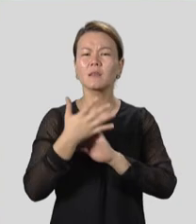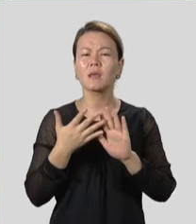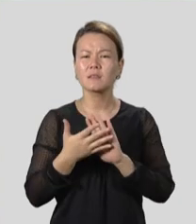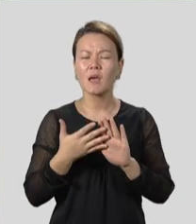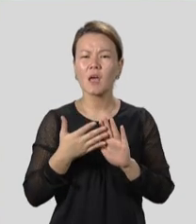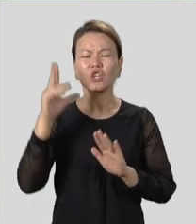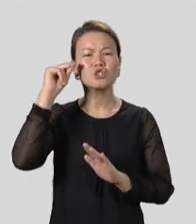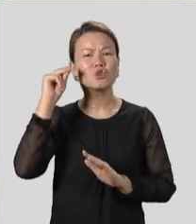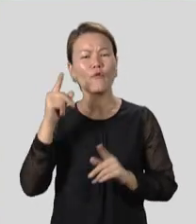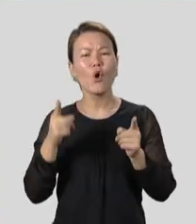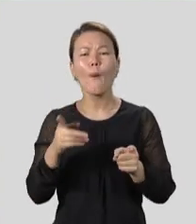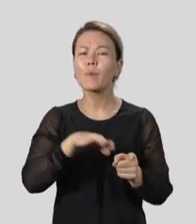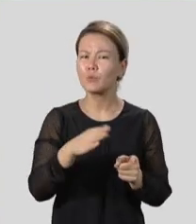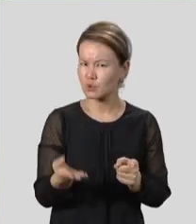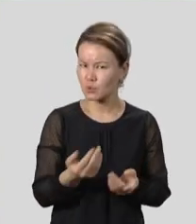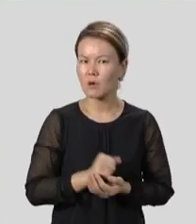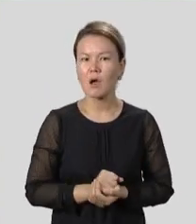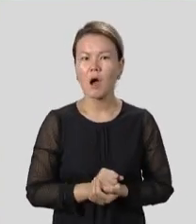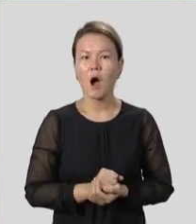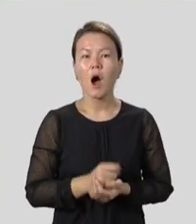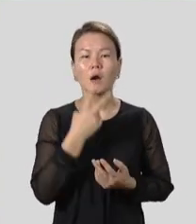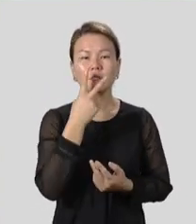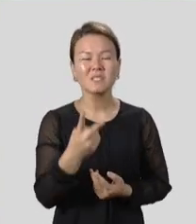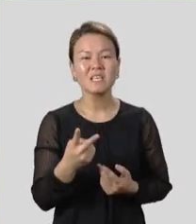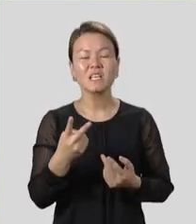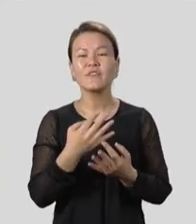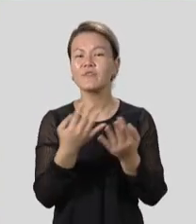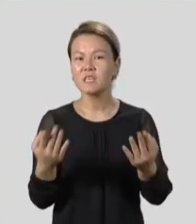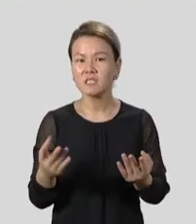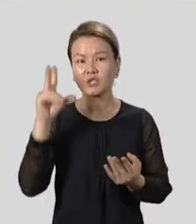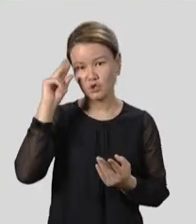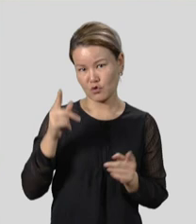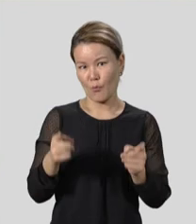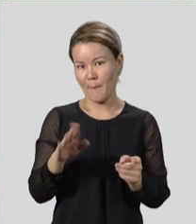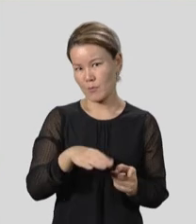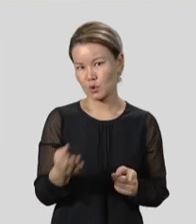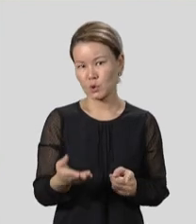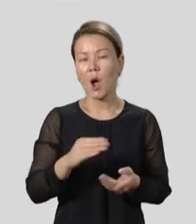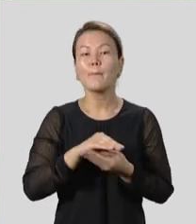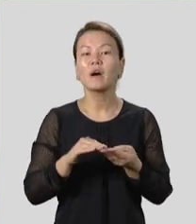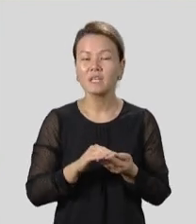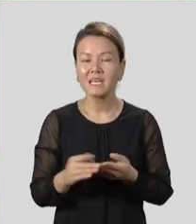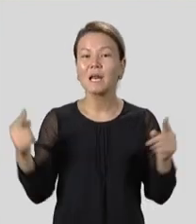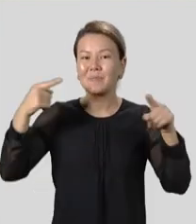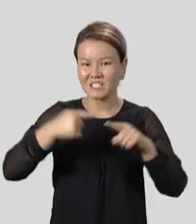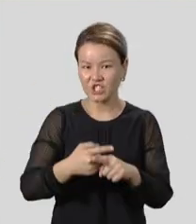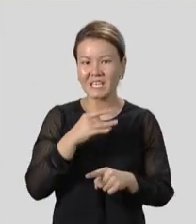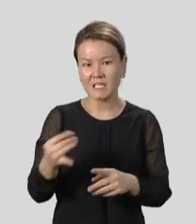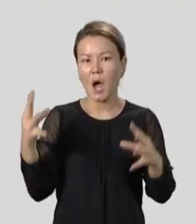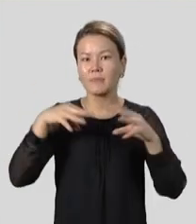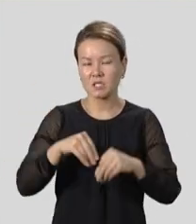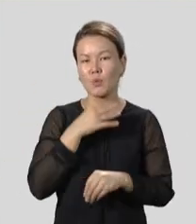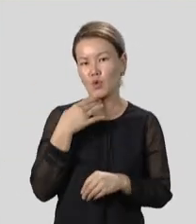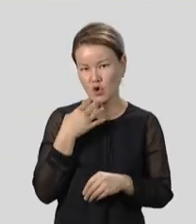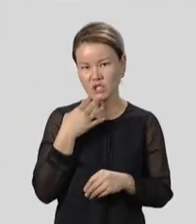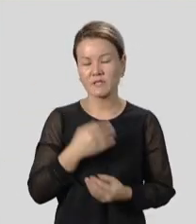понятие числового промежутка, рассмотрели виды числовых промежутков, повторили пересечение и